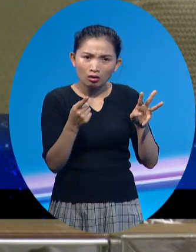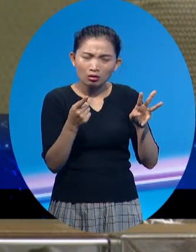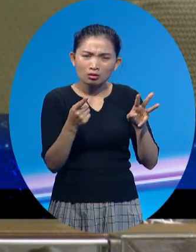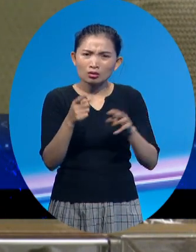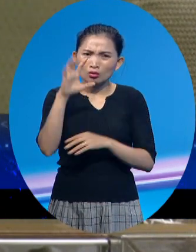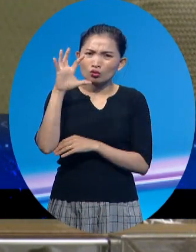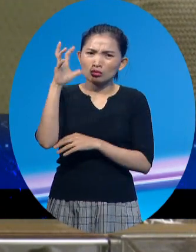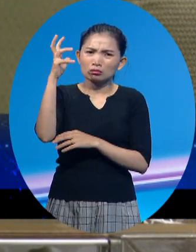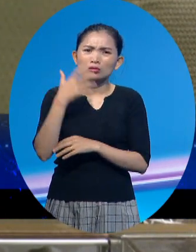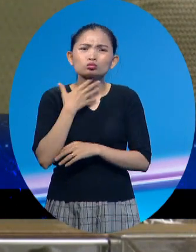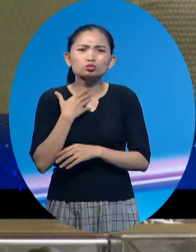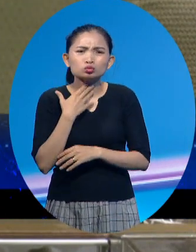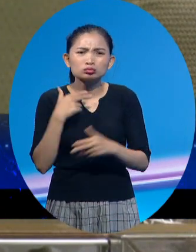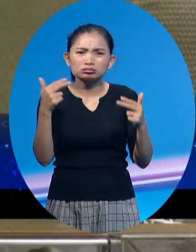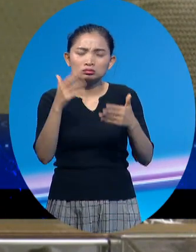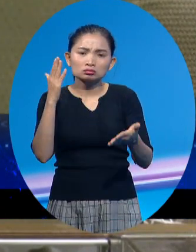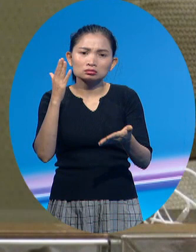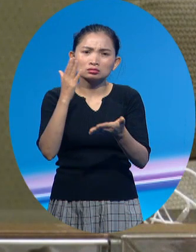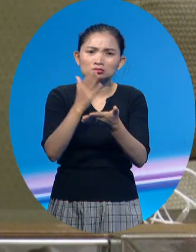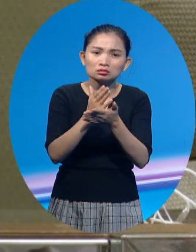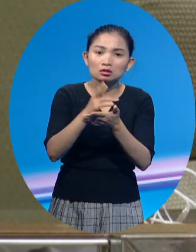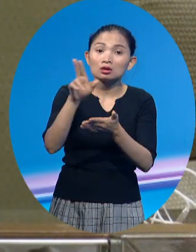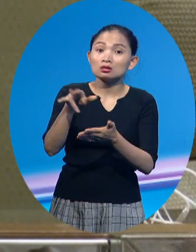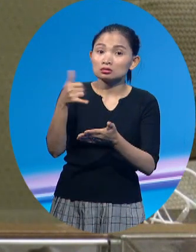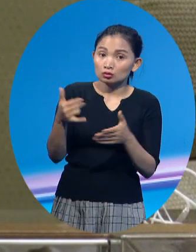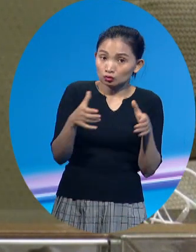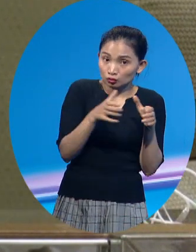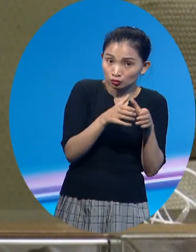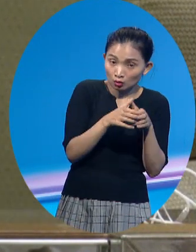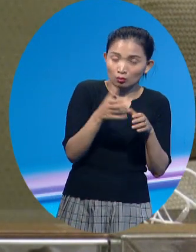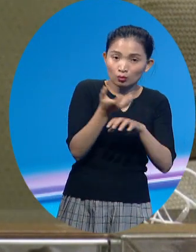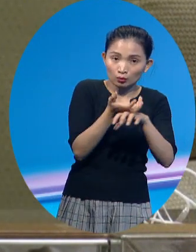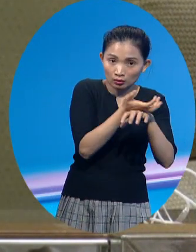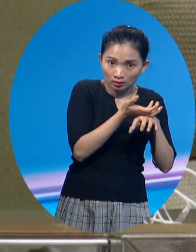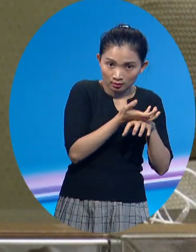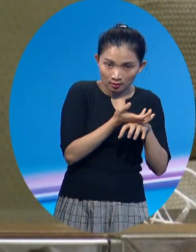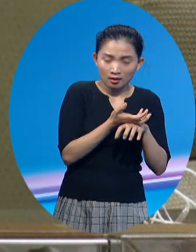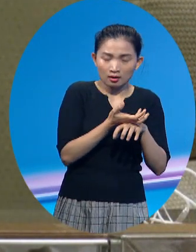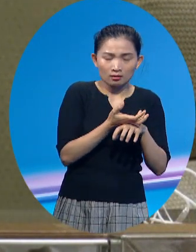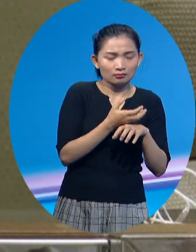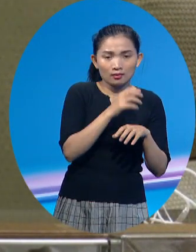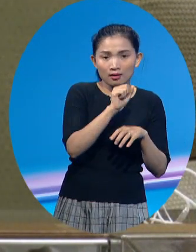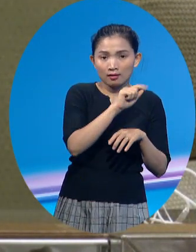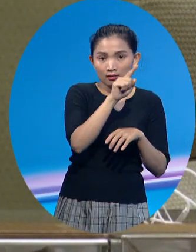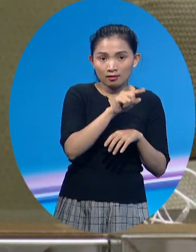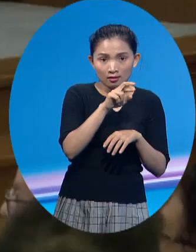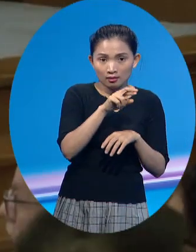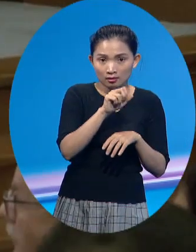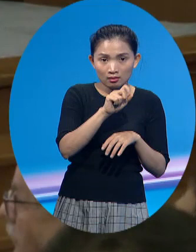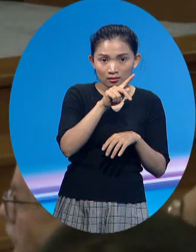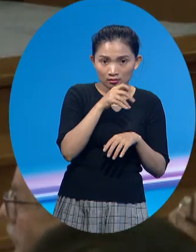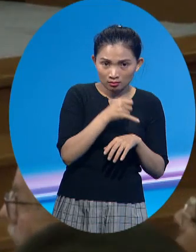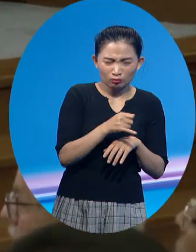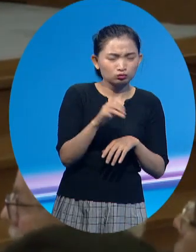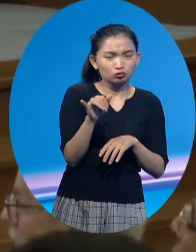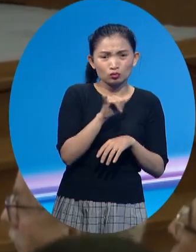quốc tế nhưng tôi tin rằng với Ý Chí tập thể của các nước Ả Rập và hồi giáo Chúng tôi có đủ sức mạnh để có thể làm theo hướng đi đó tại sự